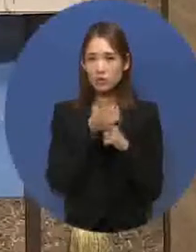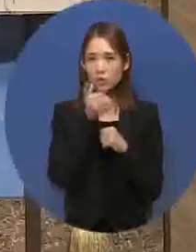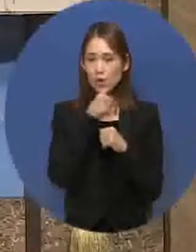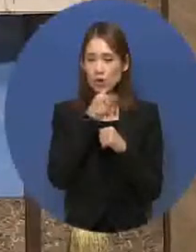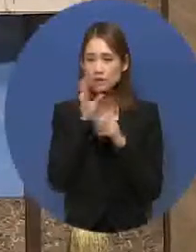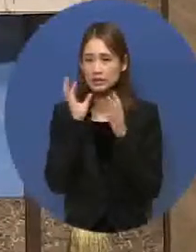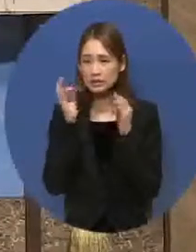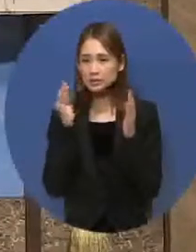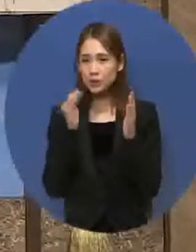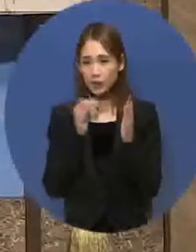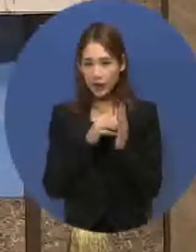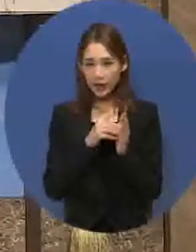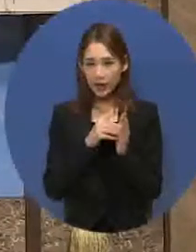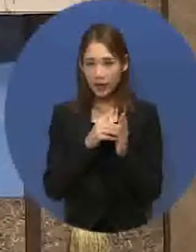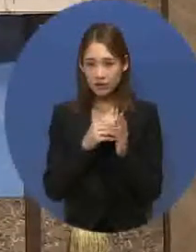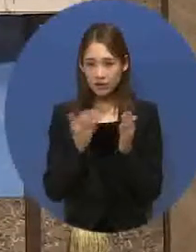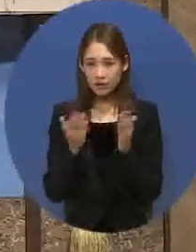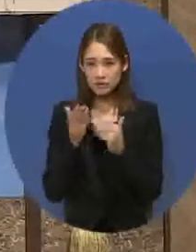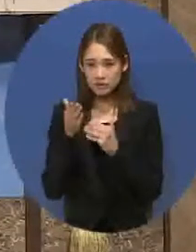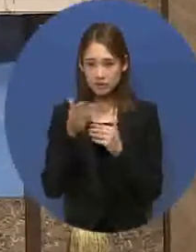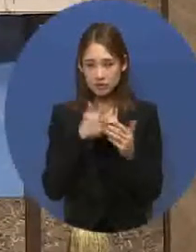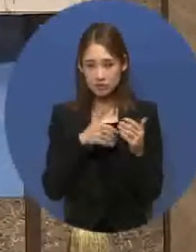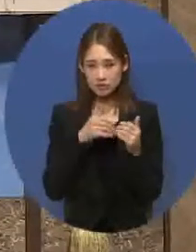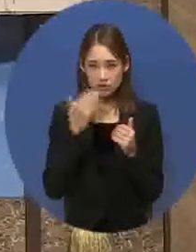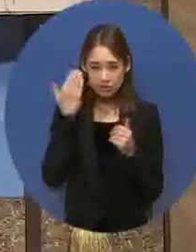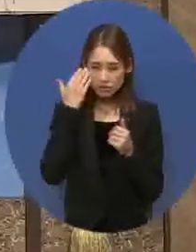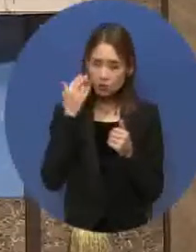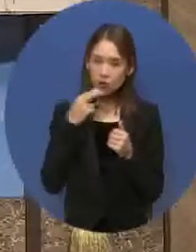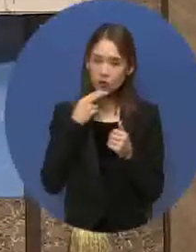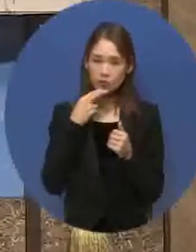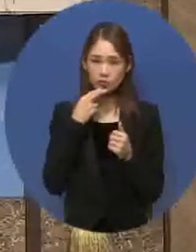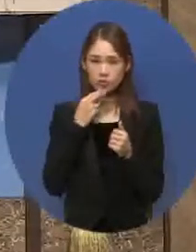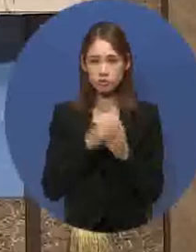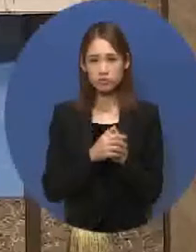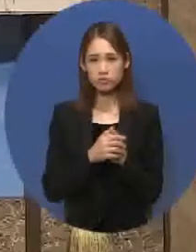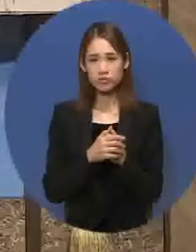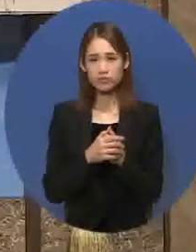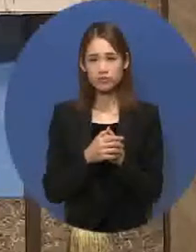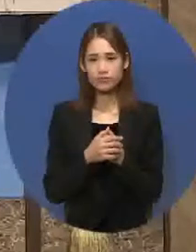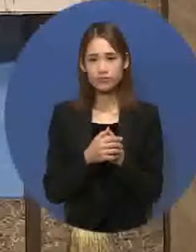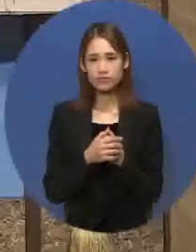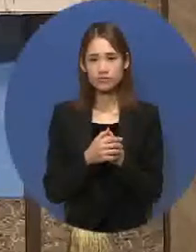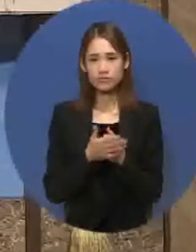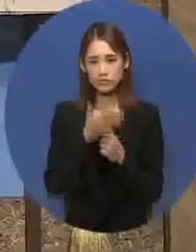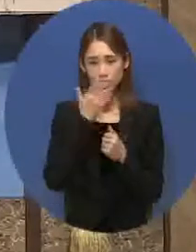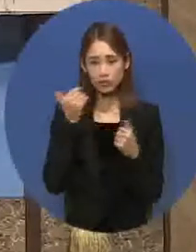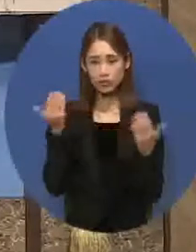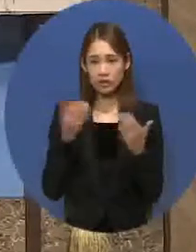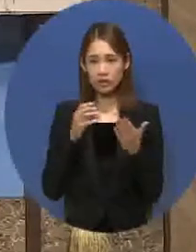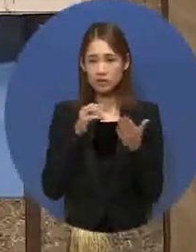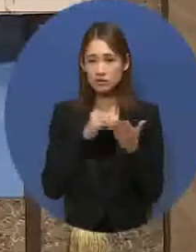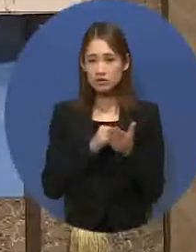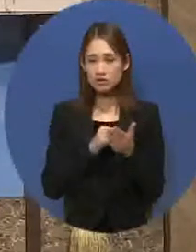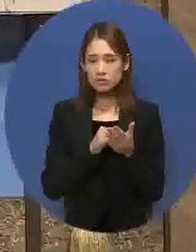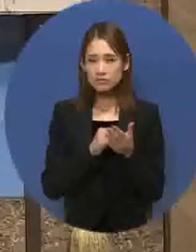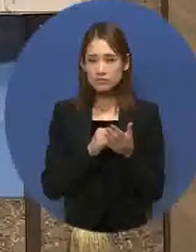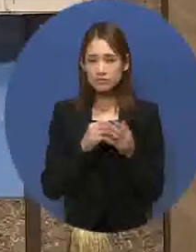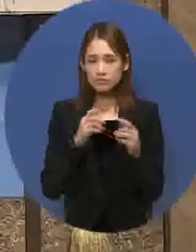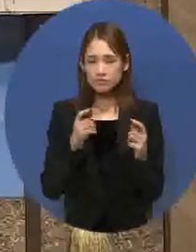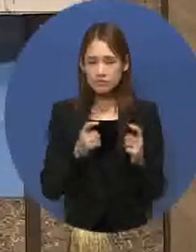정규 사원의 일자리를 침해하는 일이 아니기 때문에 예. 청년 일자리하고 마찰이